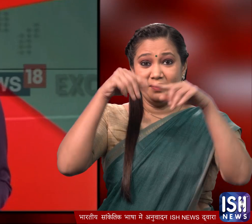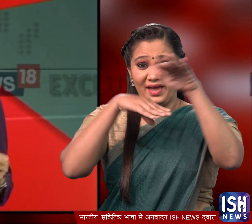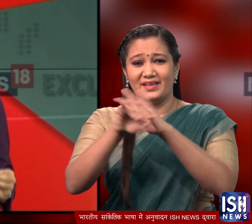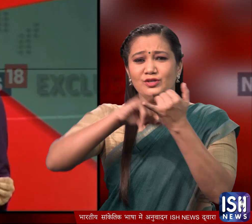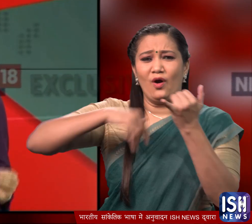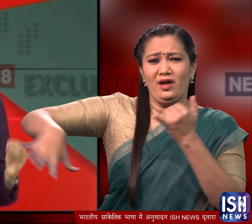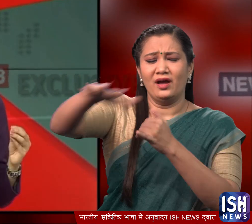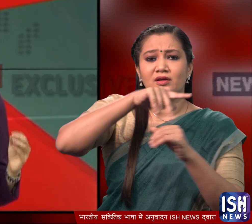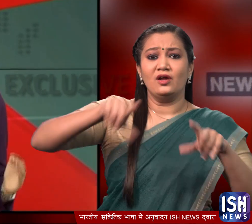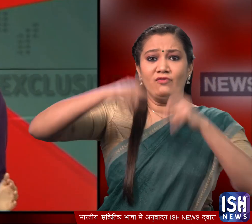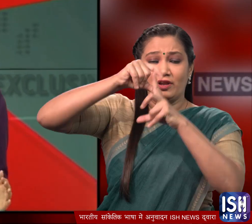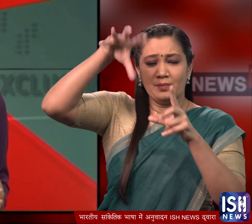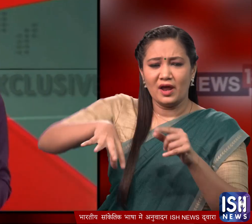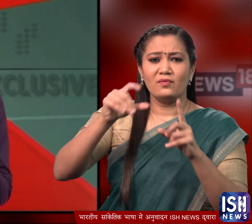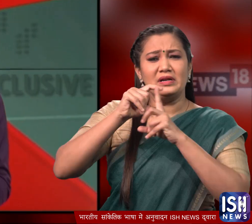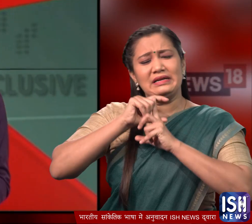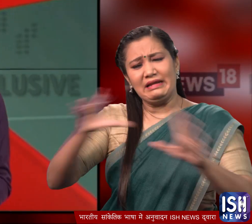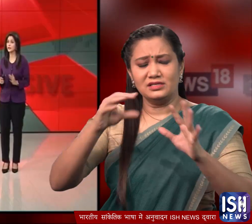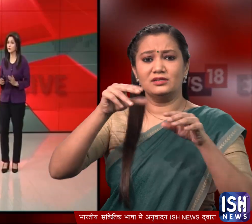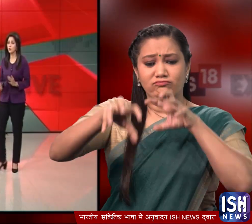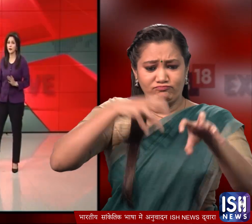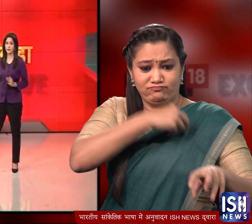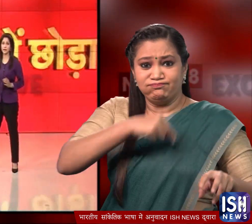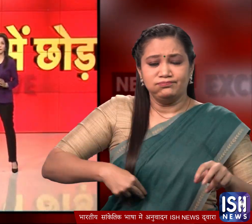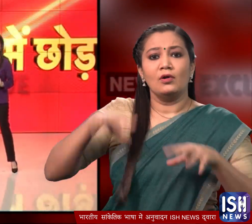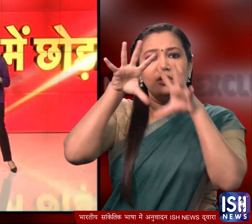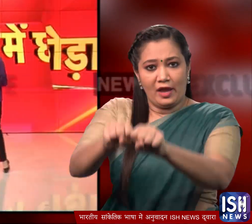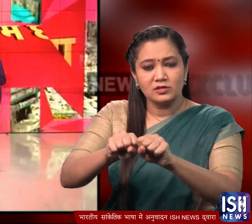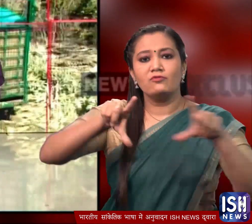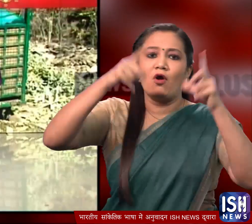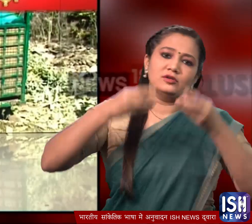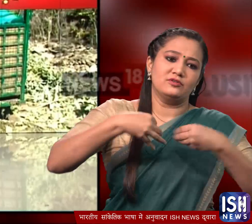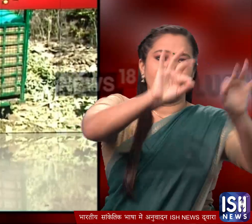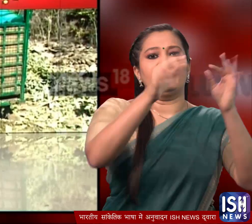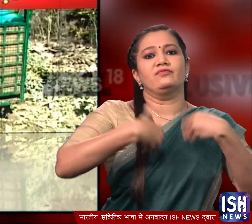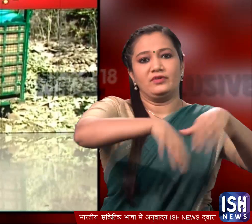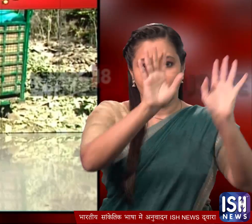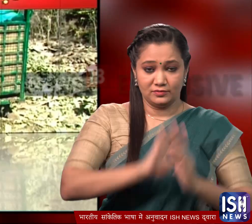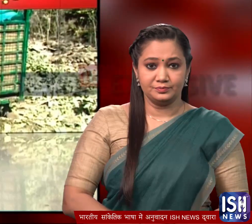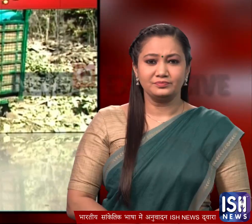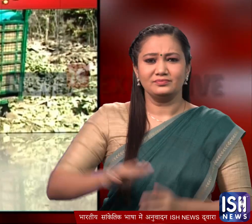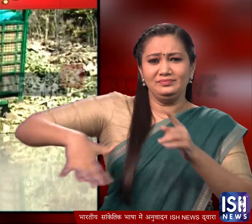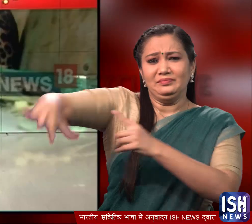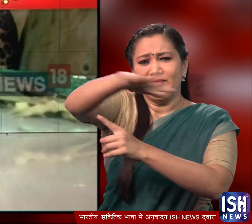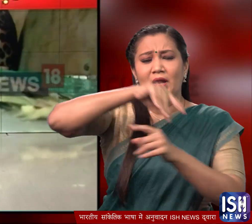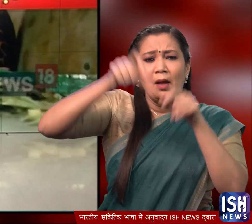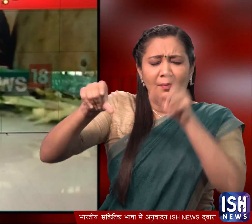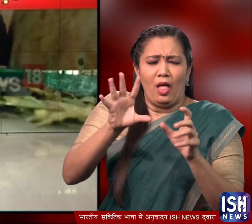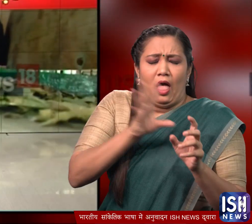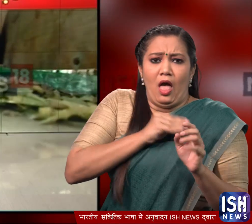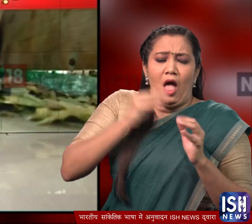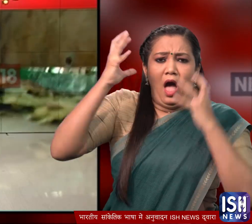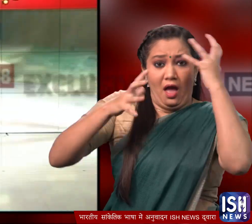मध्य प्रदेश के सीहोर में वन विभाग की टीम ने एक आदमखोर तेंदुए को पकड़ने के बाद जंगल में छोड़ दिया। इस तेंदुए की वजह से एक इलाके के